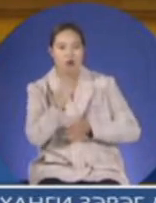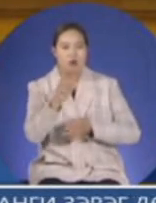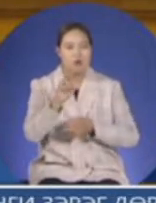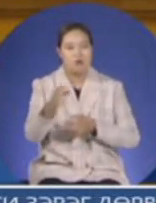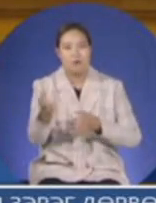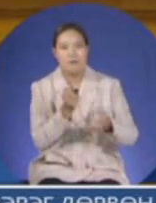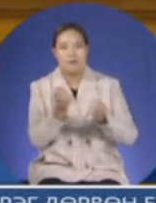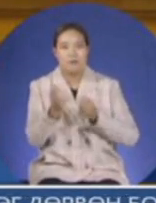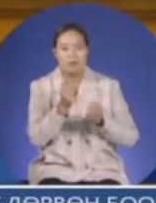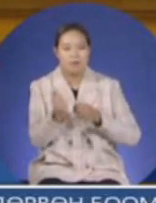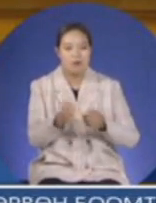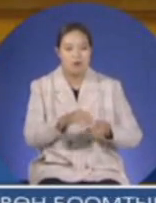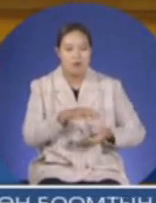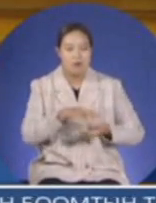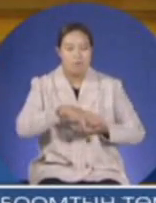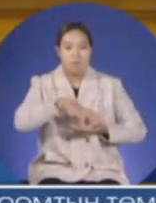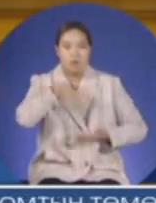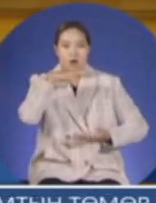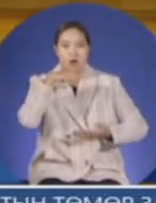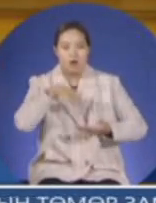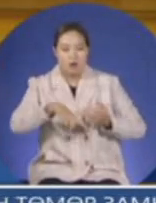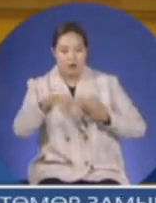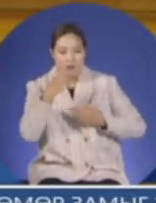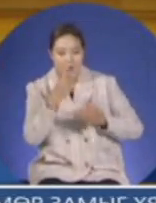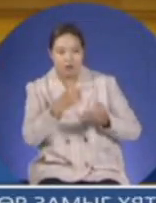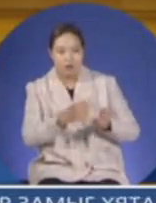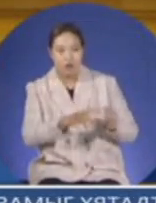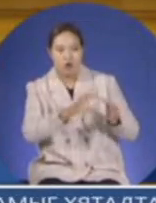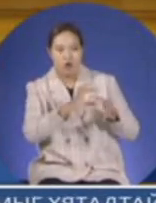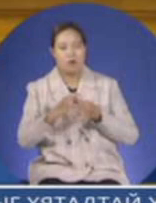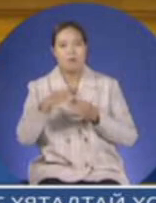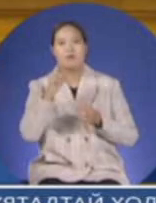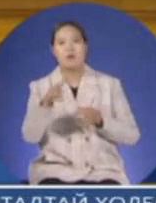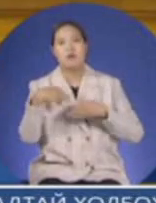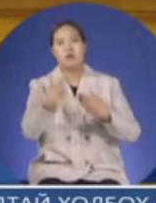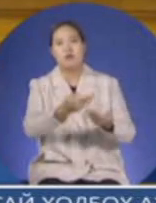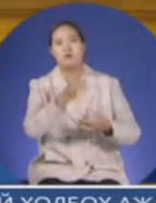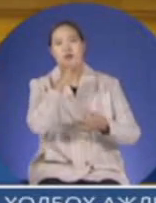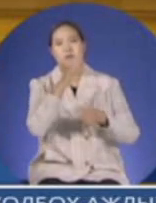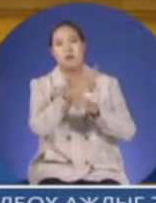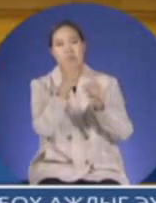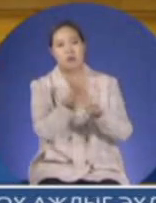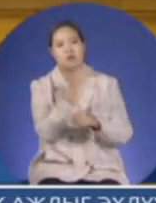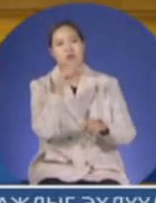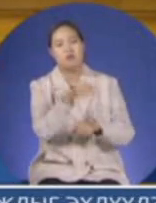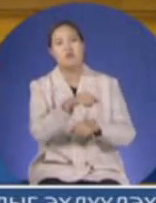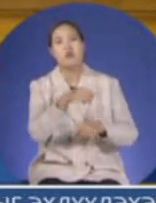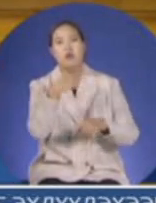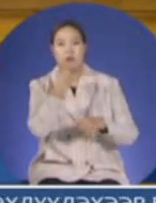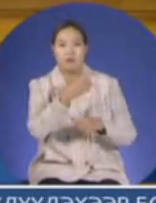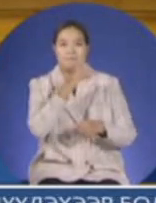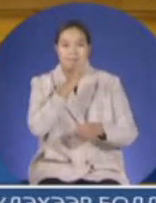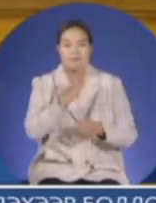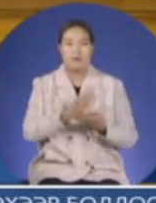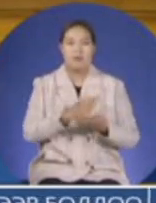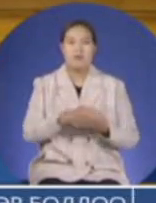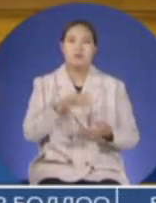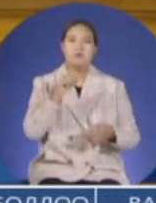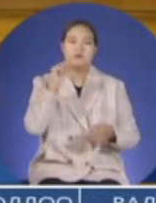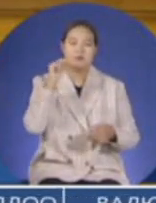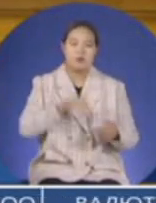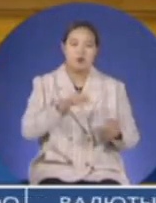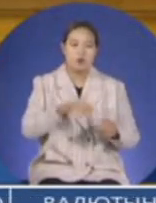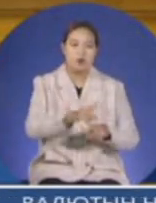үндсэн дээр гэм буруутай үнийг тогтоож шүүхэд шилжүүлнэ гэж. Тэгээ гэм буруутай гэдгийг шүүх тогтоодог өнөөдрийн метрийн дагаж мэдж